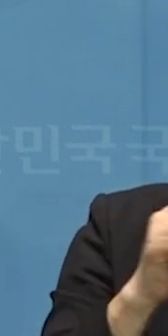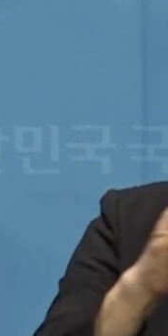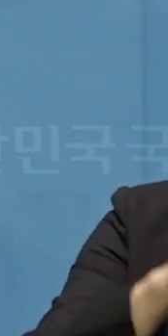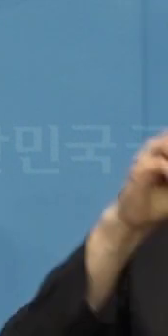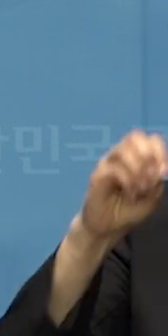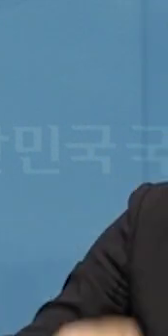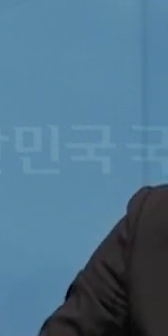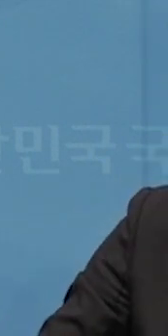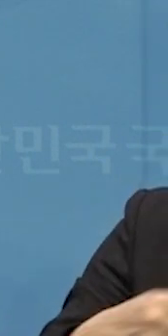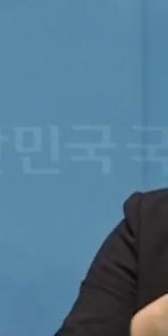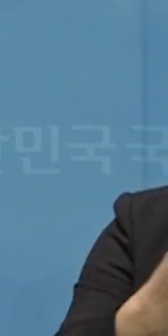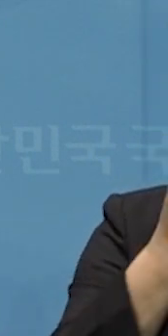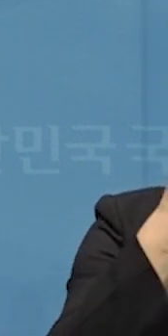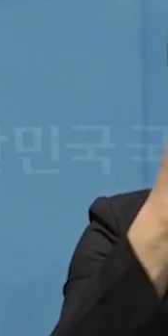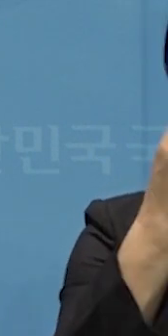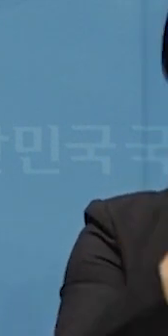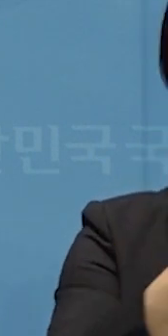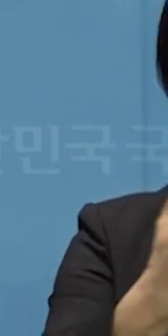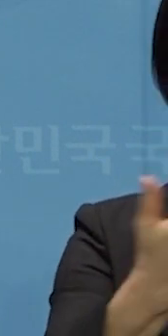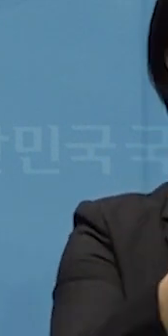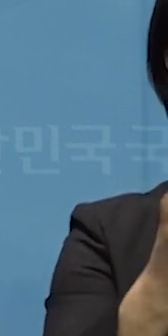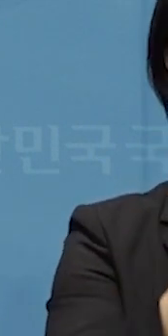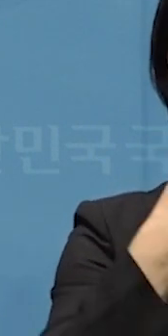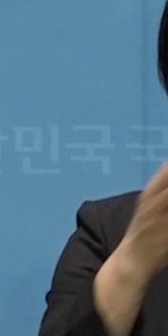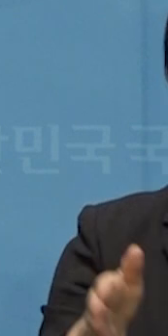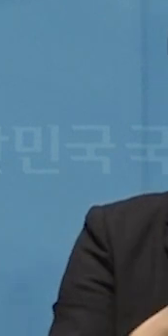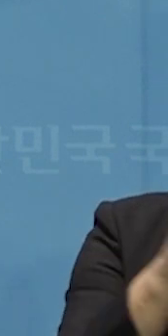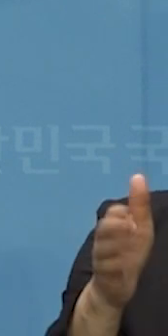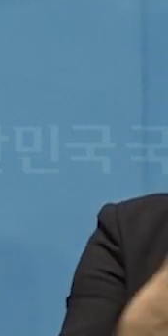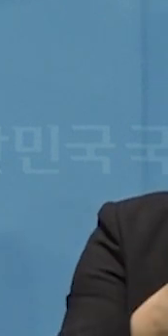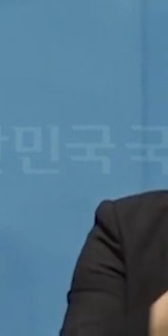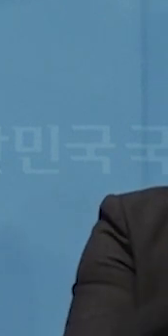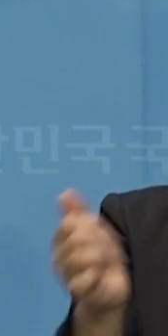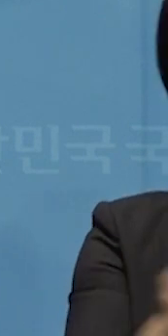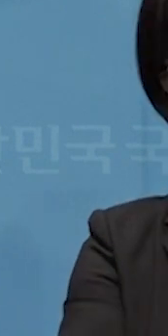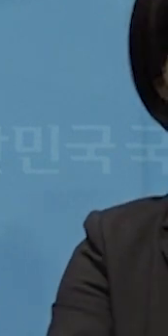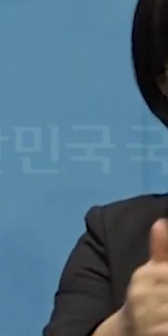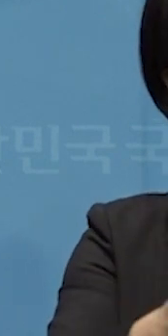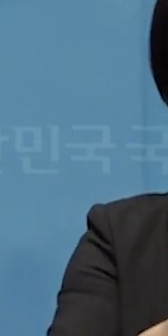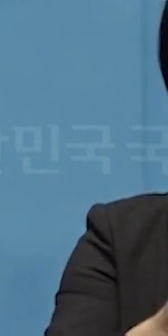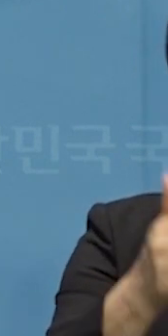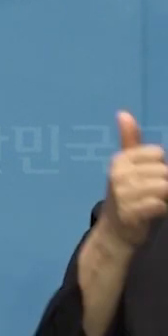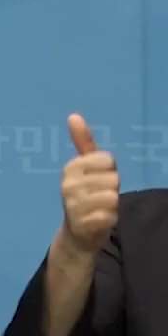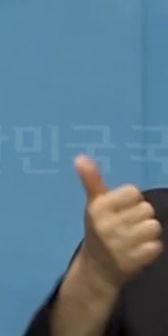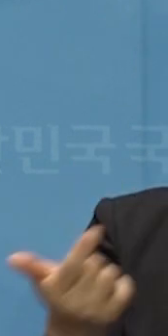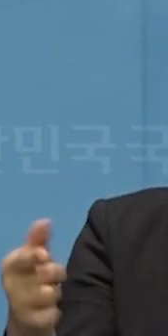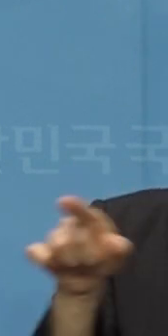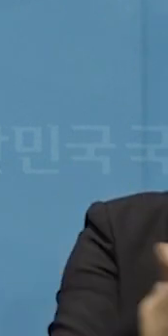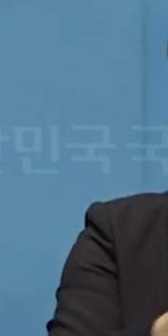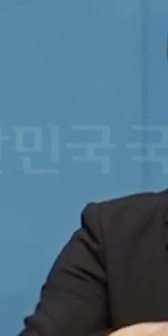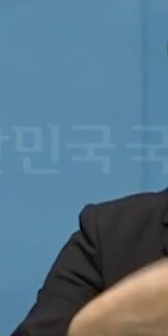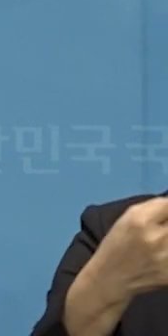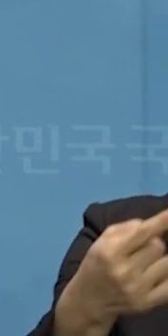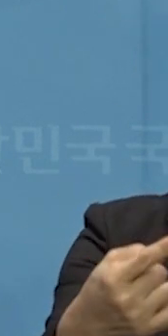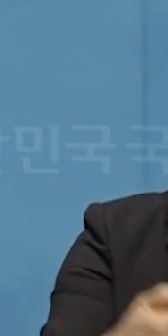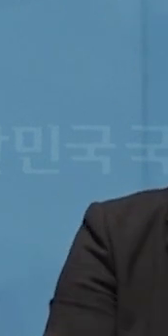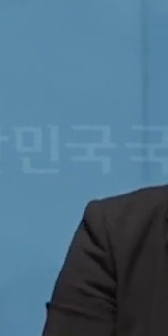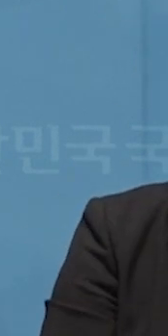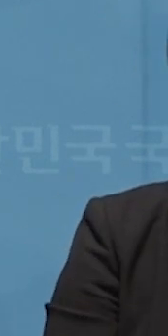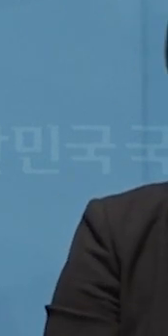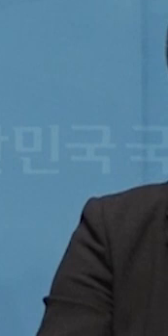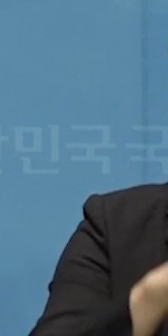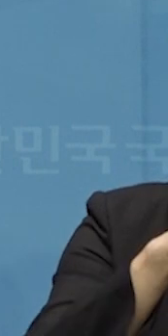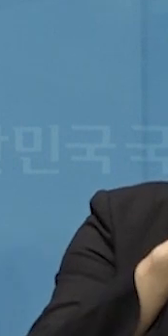탈당하고 개혁 신당의 경기도당 청당 준비 위원장으로 함께합니다 먼저